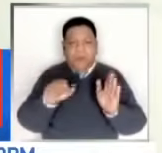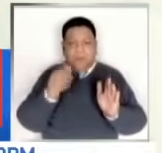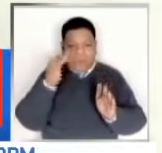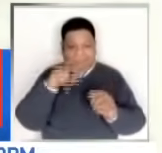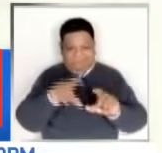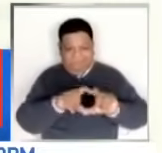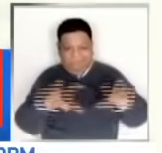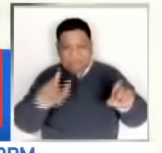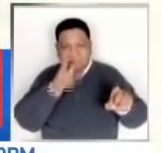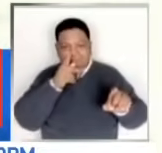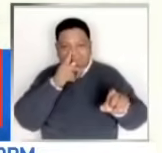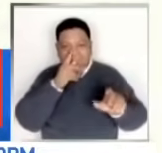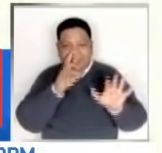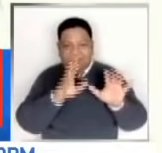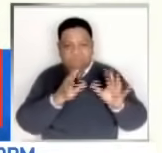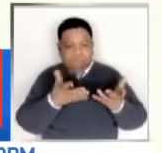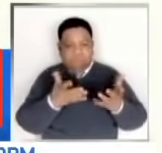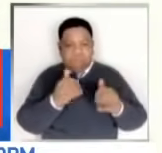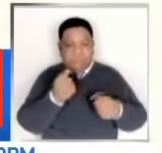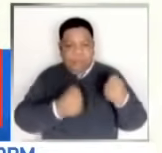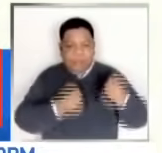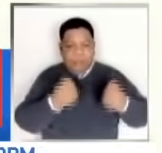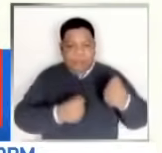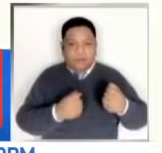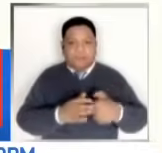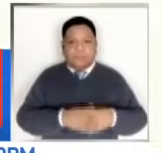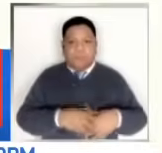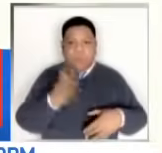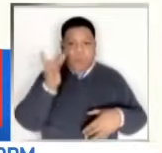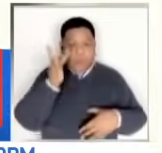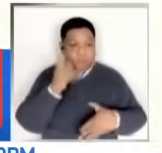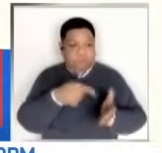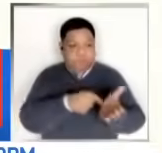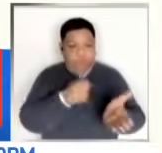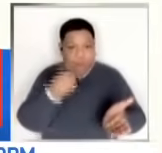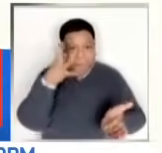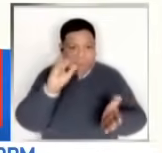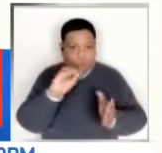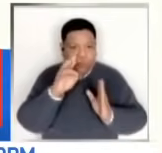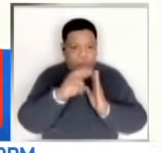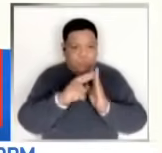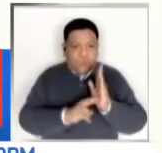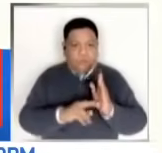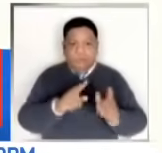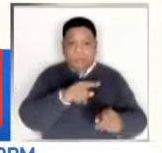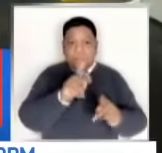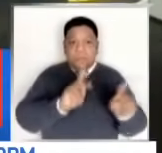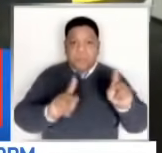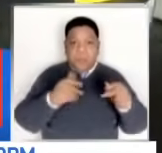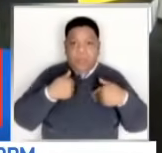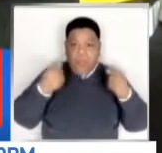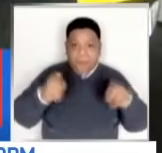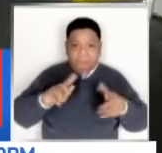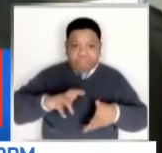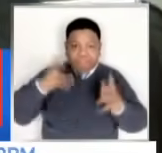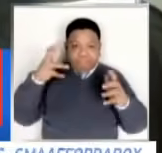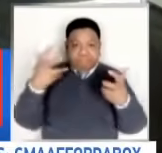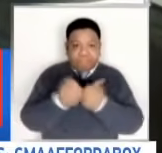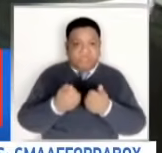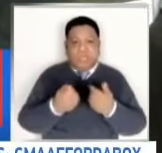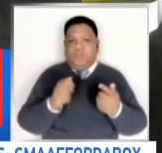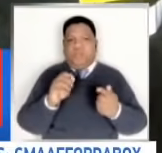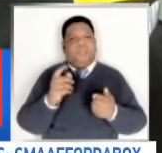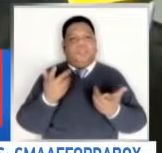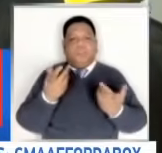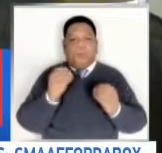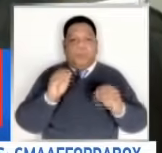walang regulasyon sa pamasaheng kaya nilang singilin, walang proteksyon ng mga pasahero kung may mangyari mang sakuna. Yun nga lang, nagdulot din ng bahagyang pagbagal